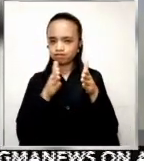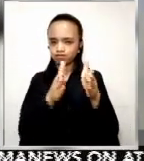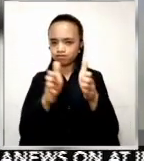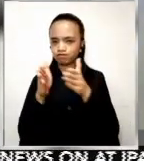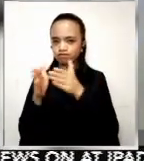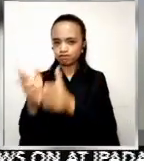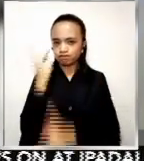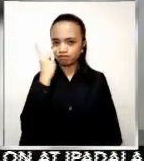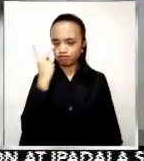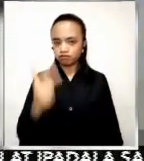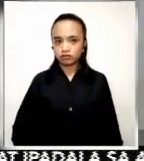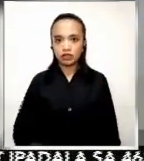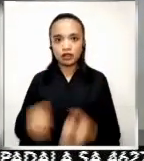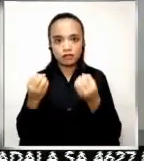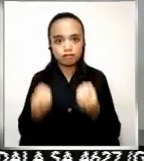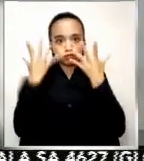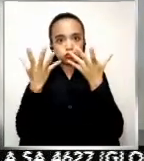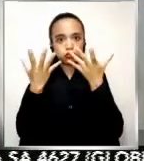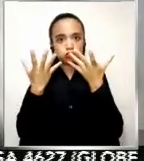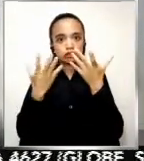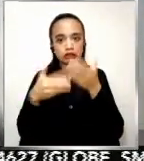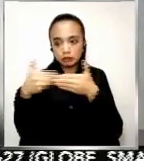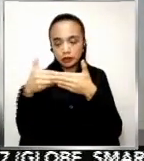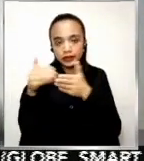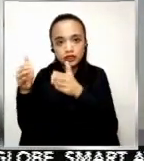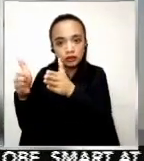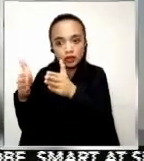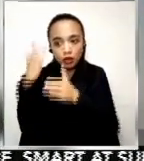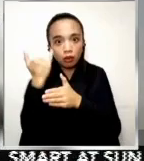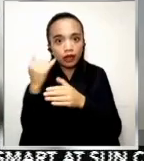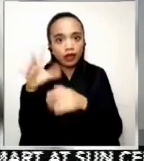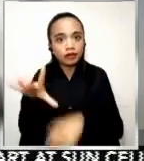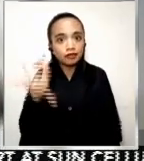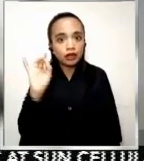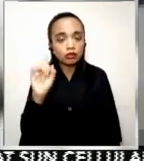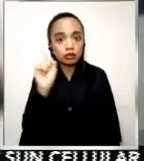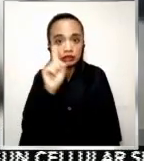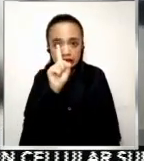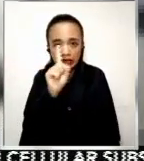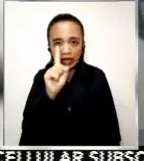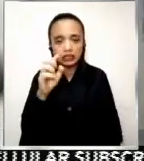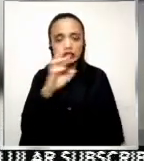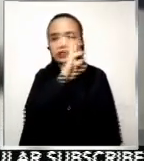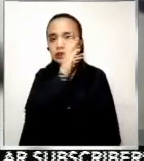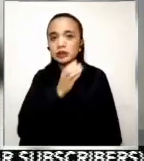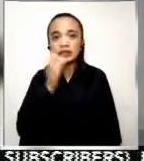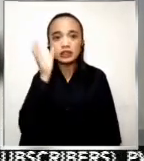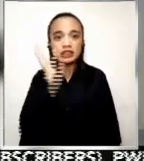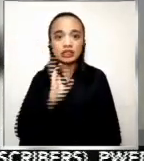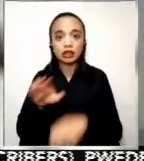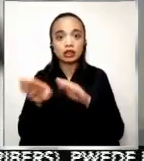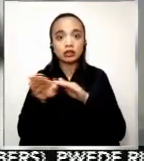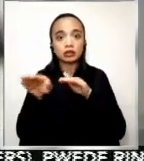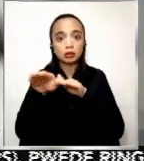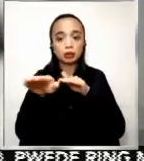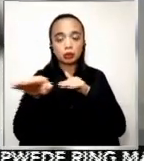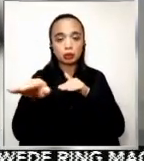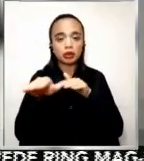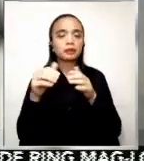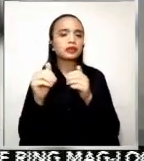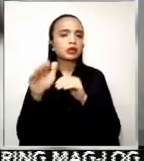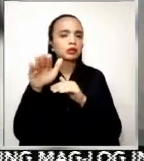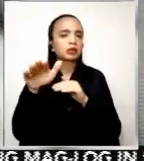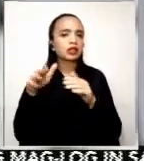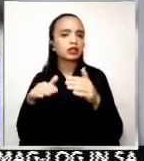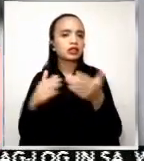biglang may sumabog sa isang gilid kung saan matatagpuan ang isang kainan at mga nakaparadang military truck. Ang kalsada na balot